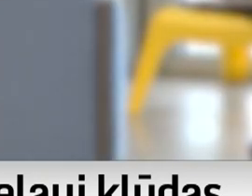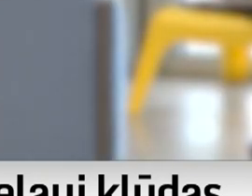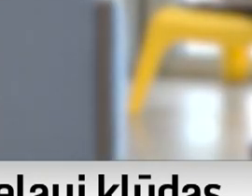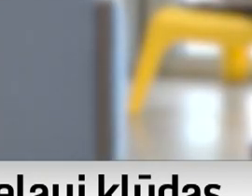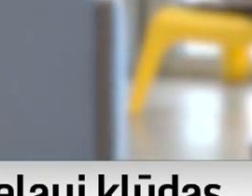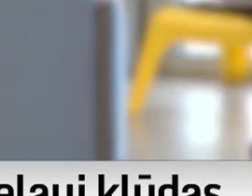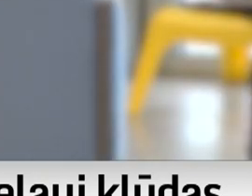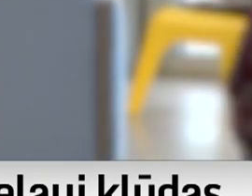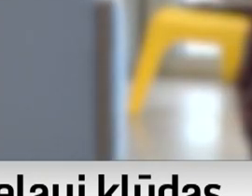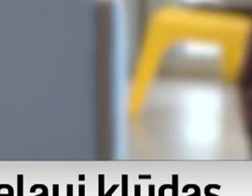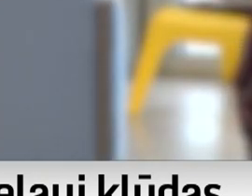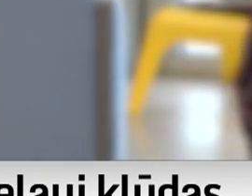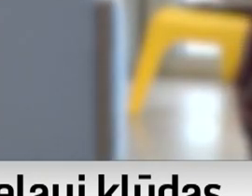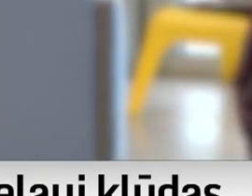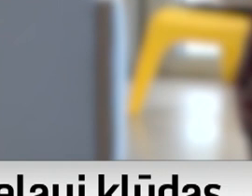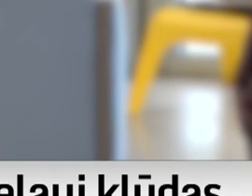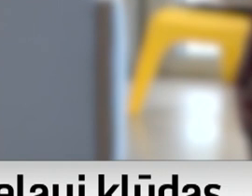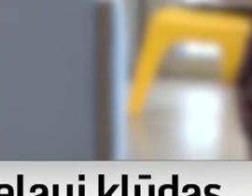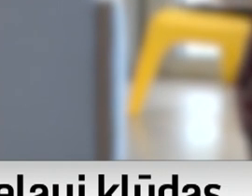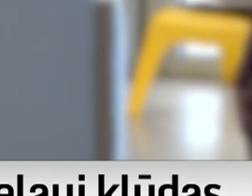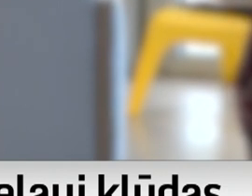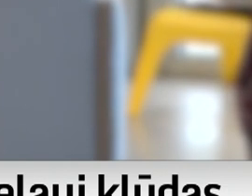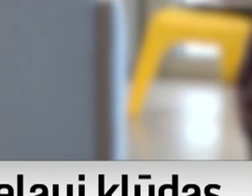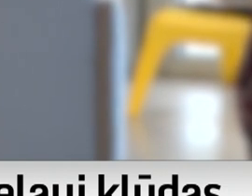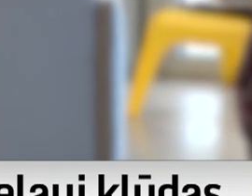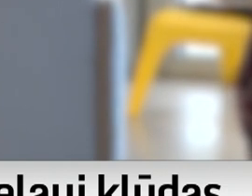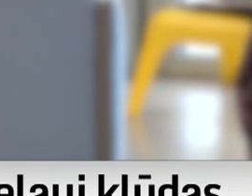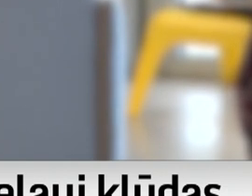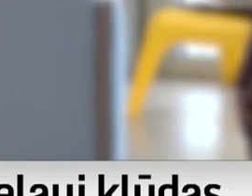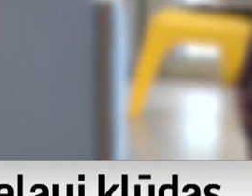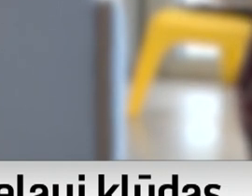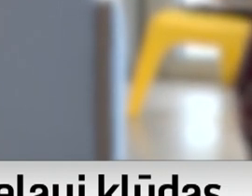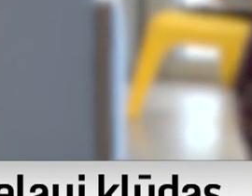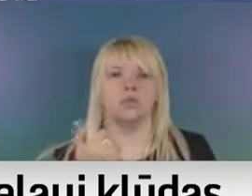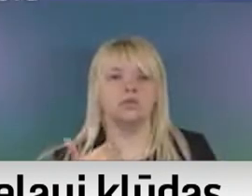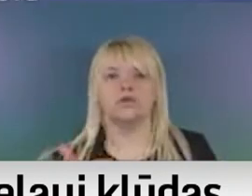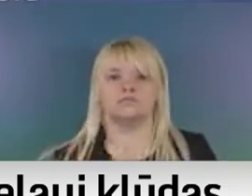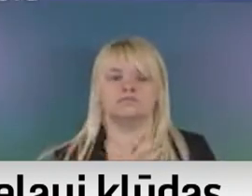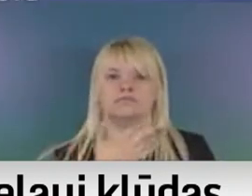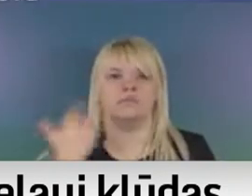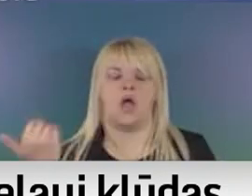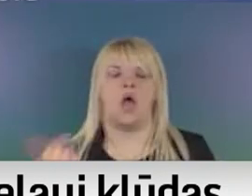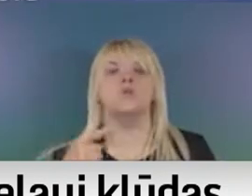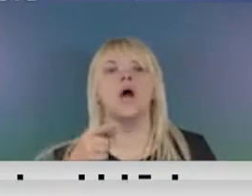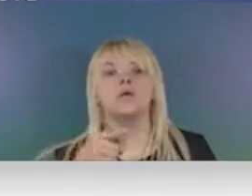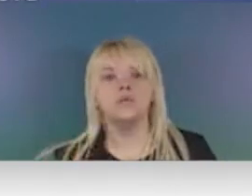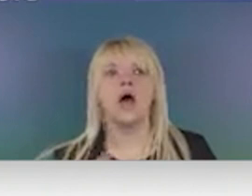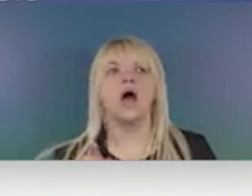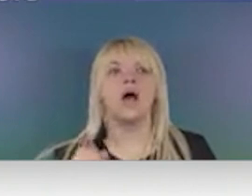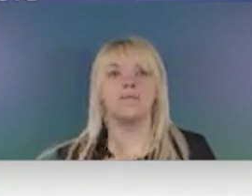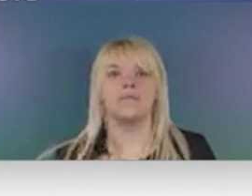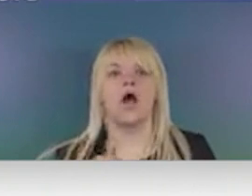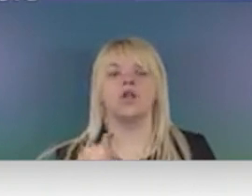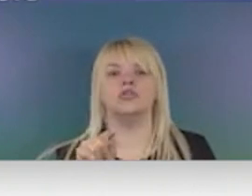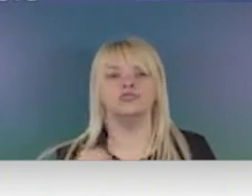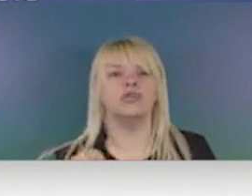konstatēja nepilnības. Proti daļai sabiedrības tie nav pieejami bez citu palīdzības. Kas varbūt šajā gadījumā ir pats